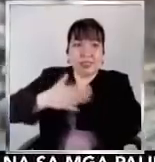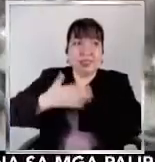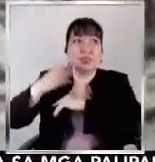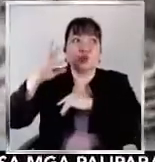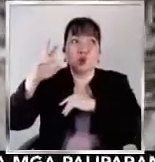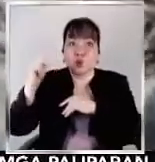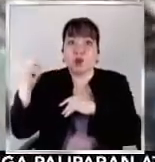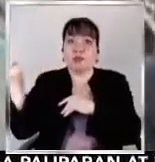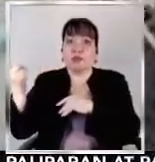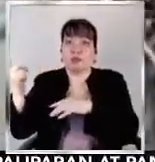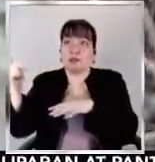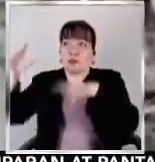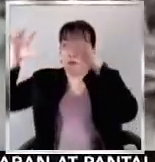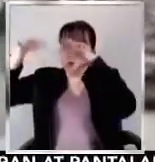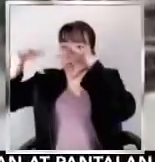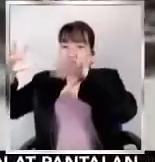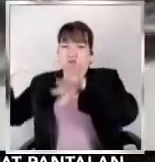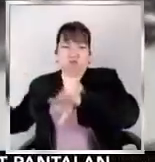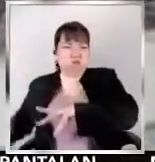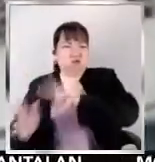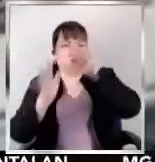wasak ang maraming bahay dito.